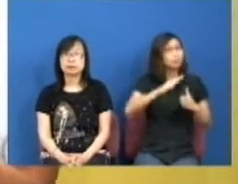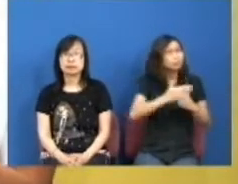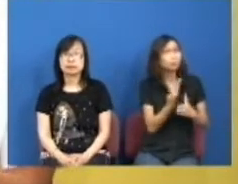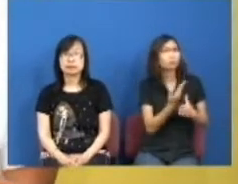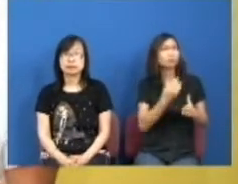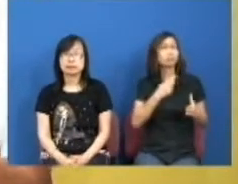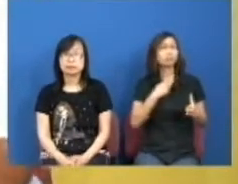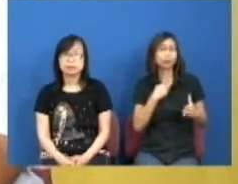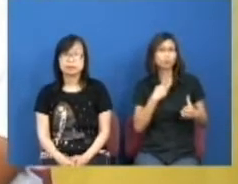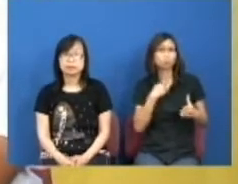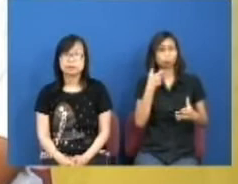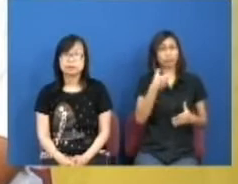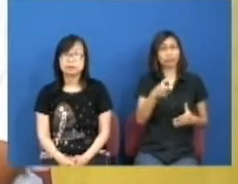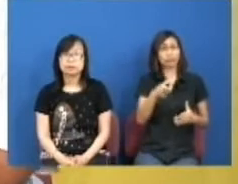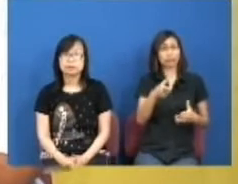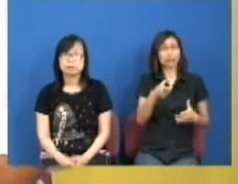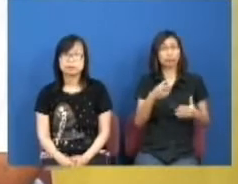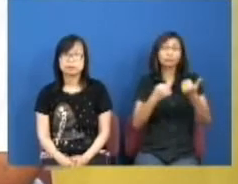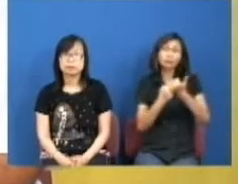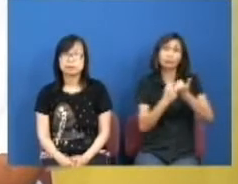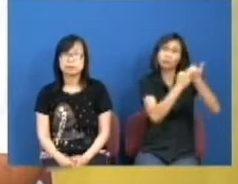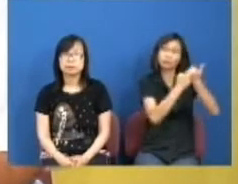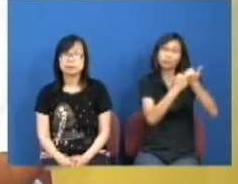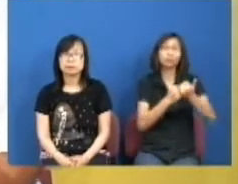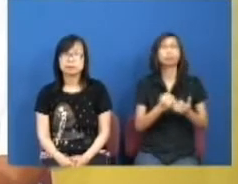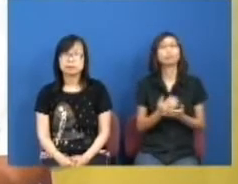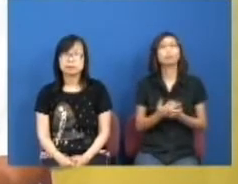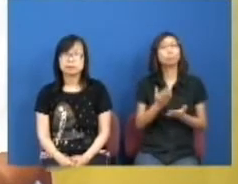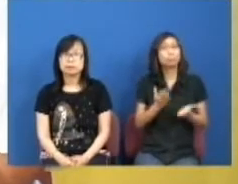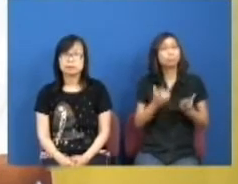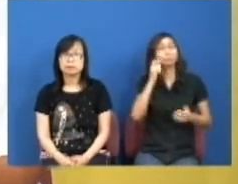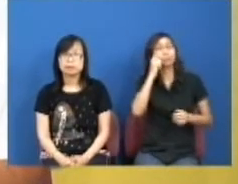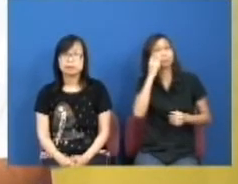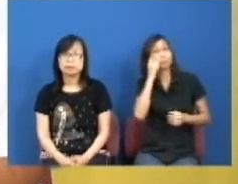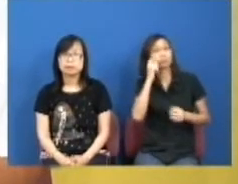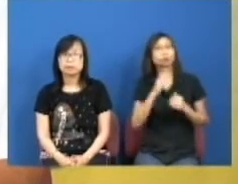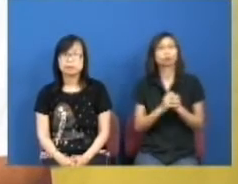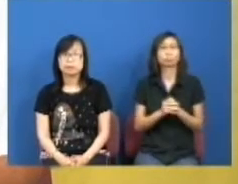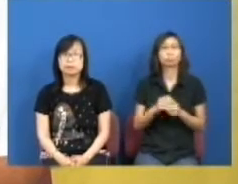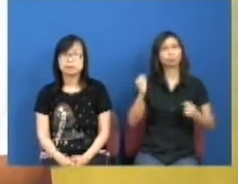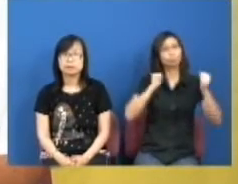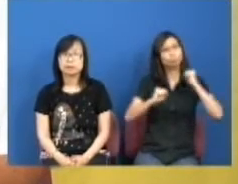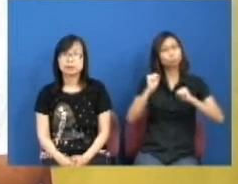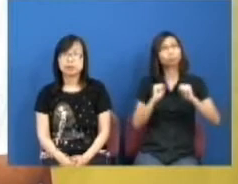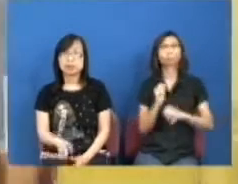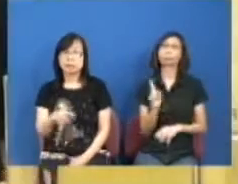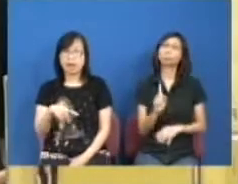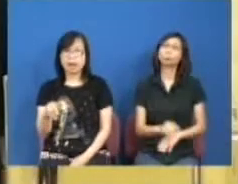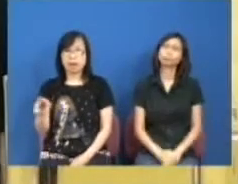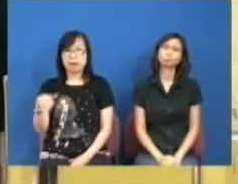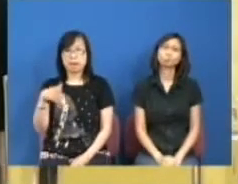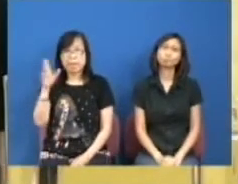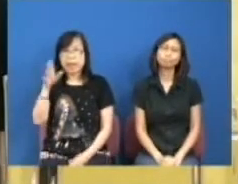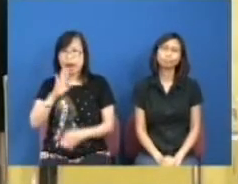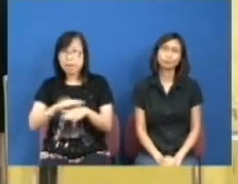財政上面有一些有實力人士去支援，令到他們可以繼續去到活動。 嗯，我想 Benson 你剛才說